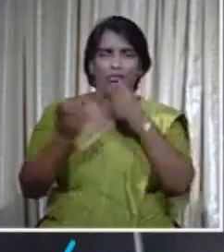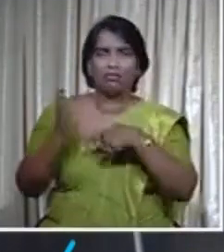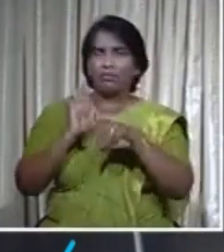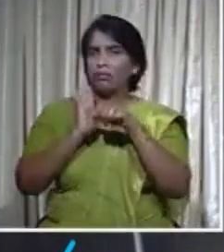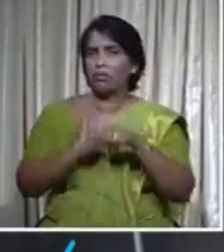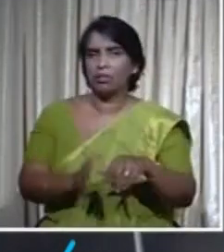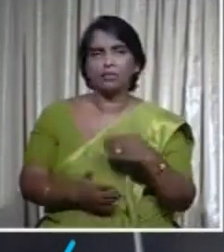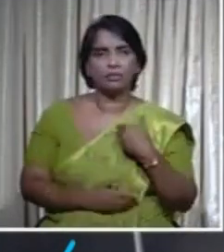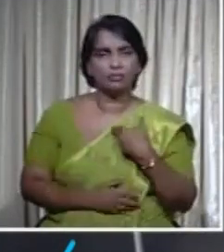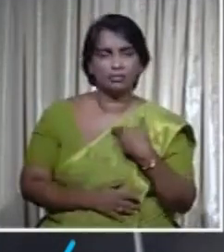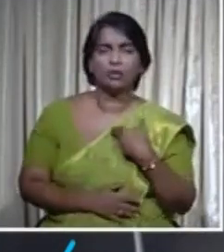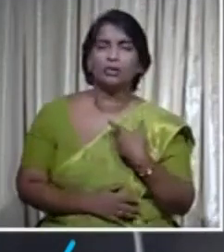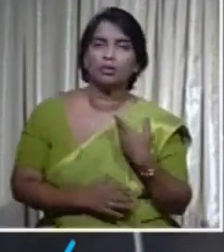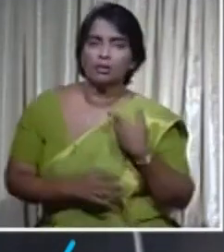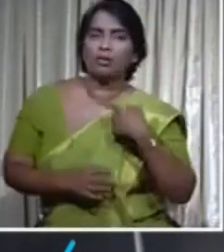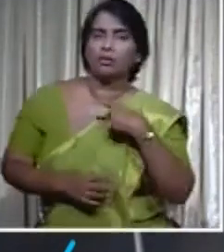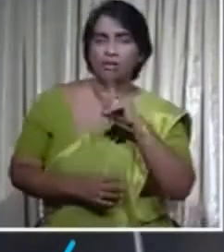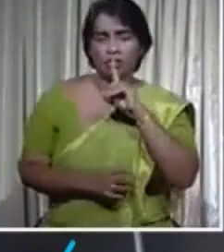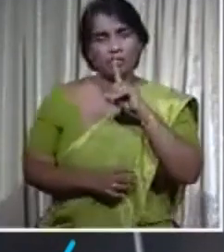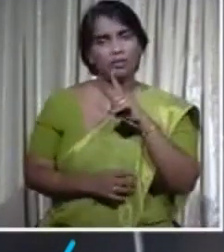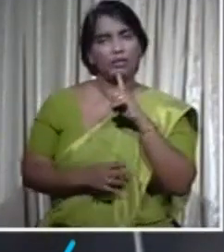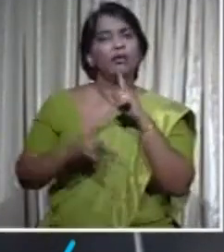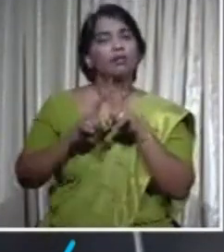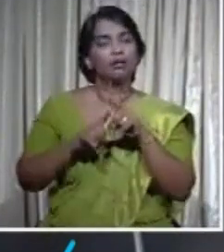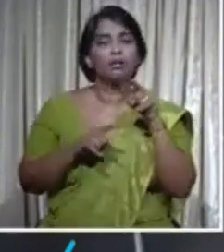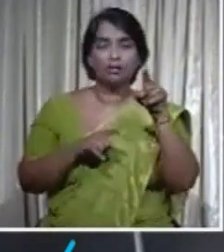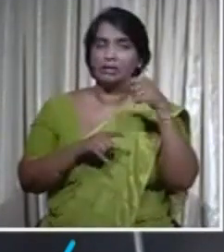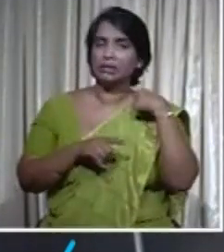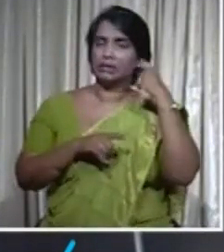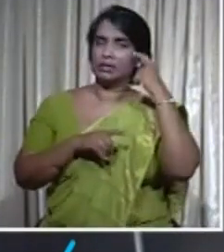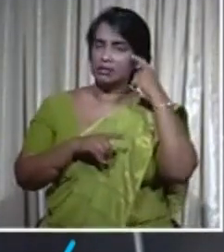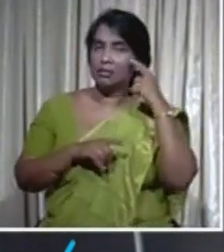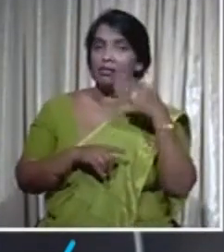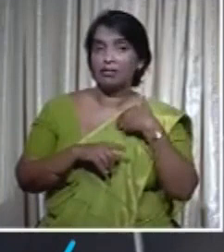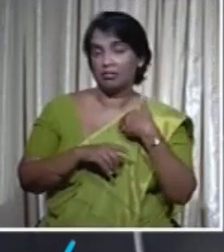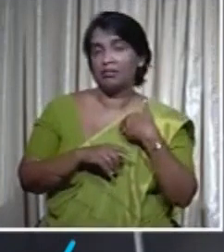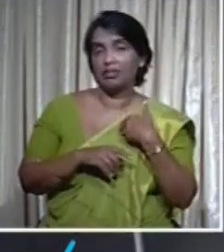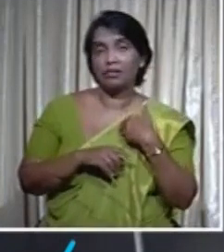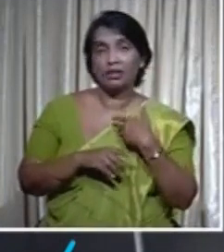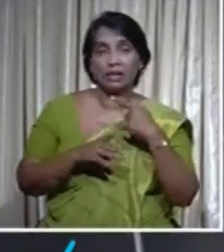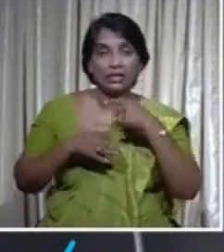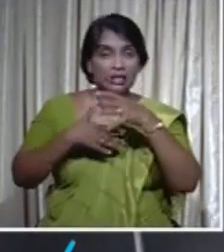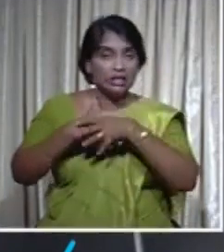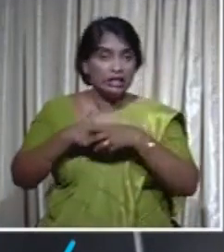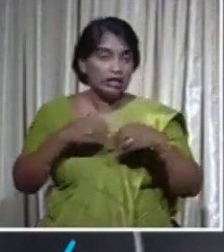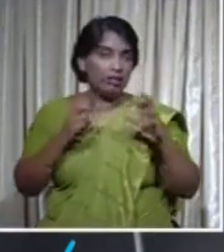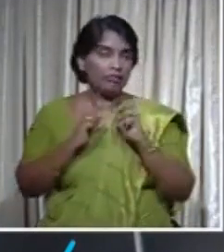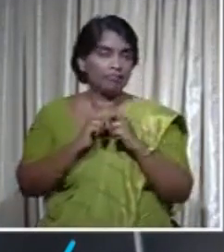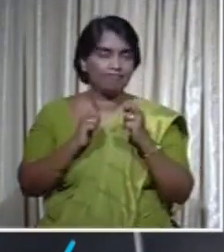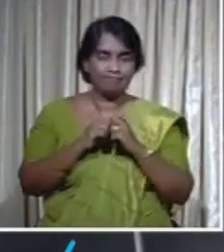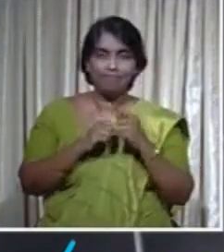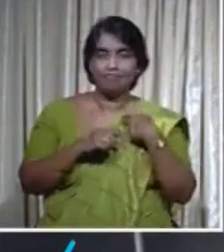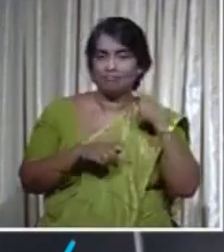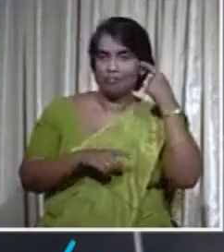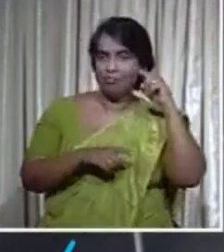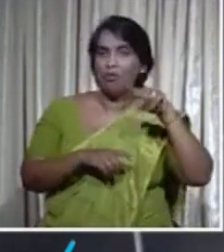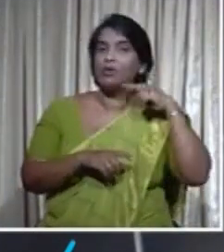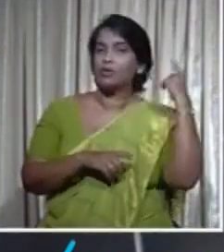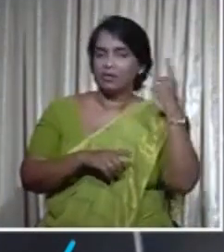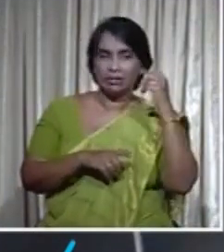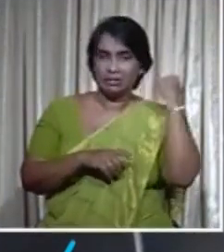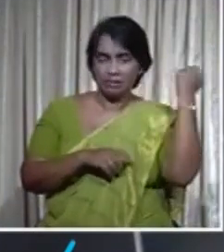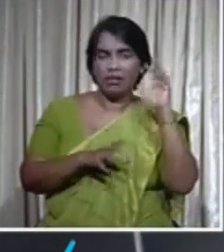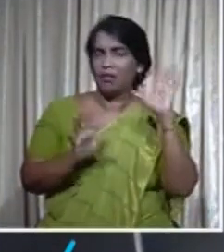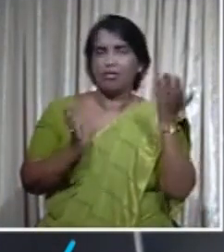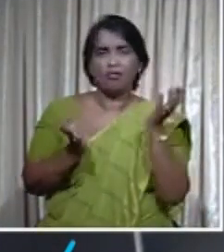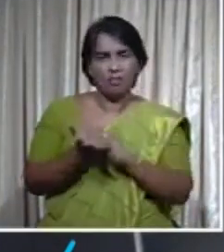இதை சொல்லுகின்ற போது நீங்கள் நினைக்கிறீர்கள் நாங்கள் ஒரு இன பிரச்சனையை தொடர்ந்து பேசிக்கொண்டு இருக்கிறோம்